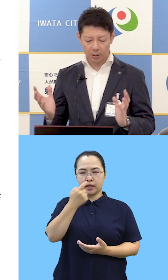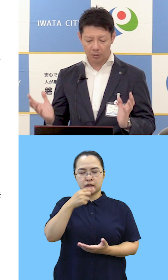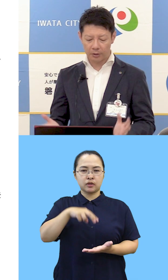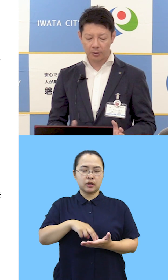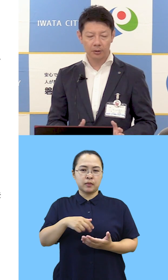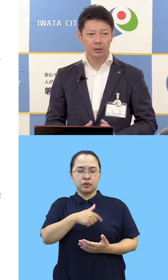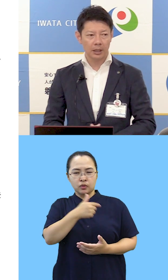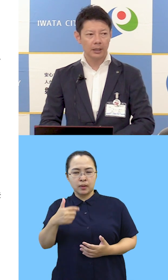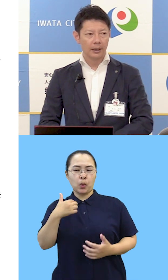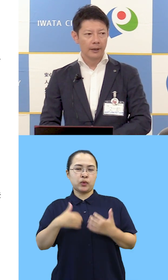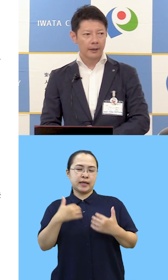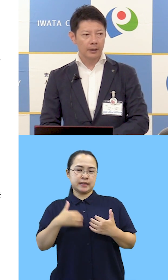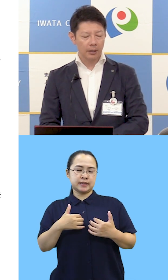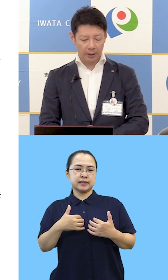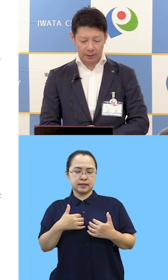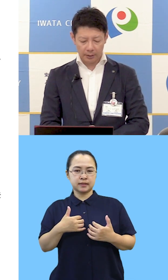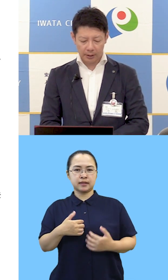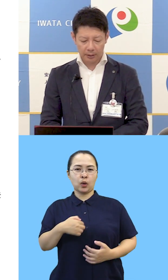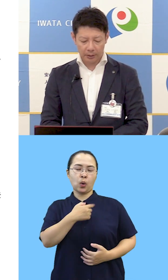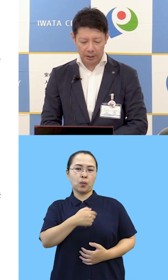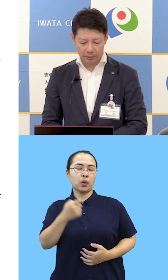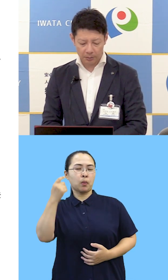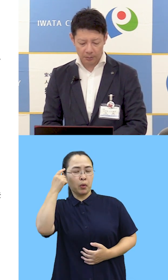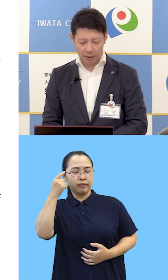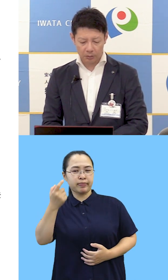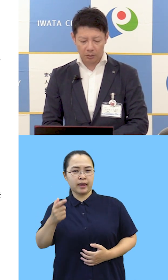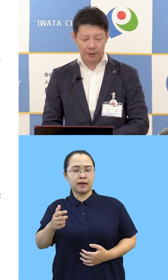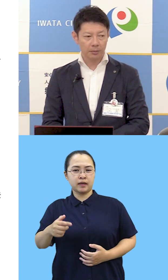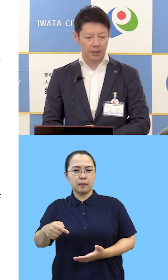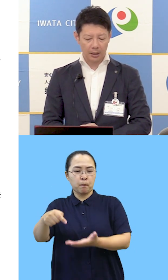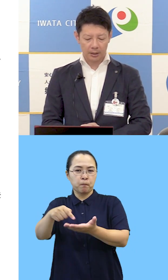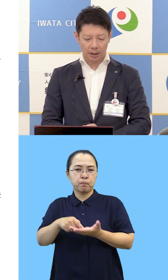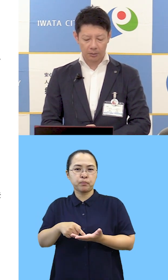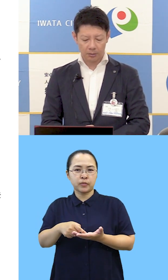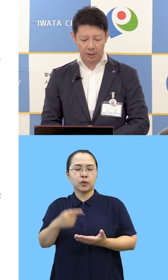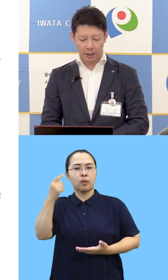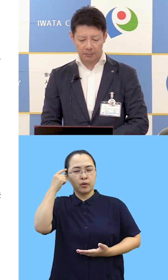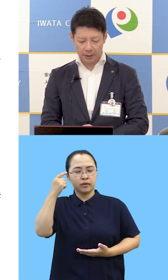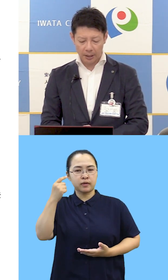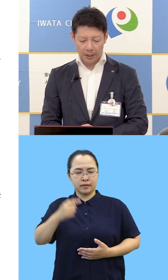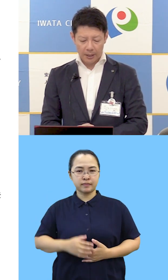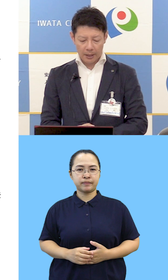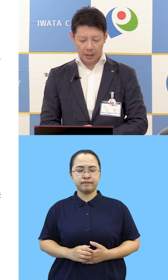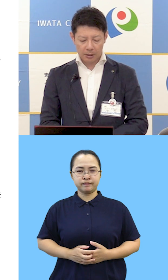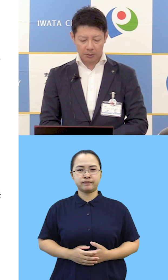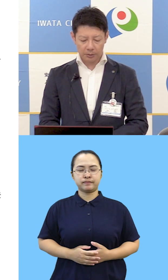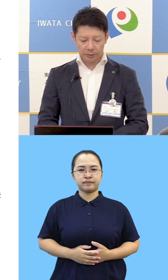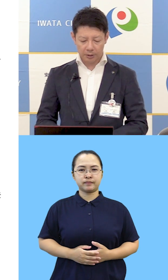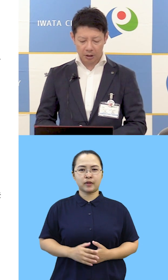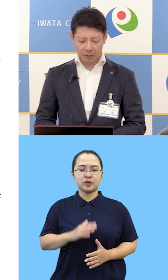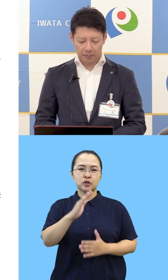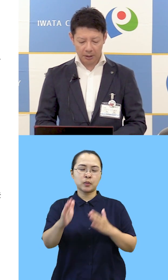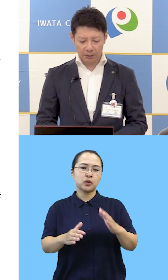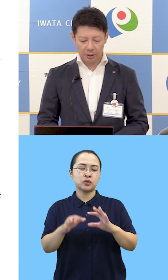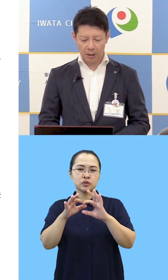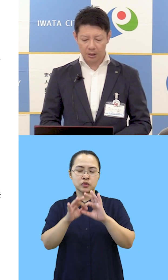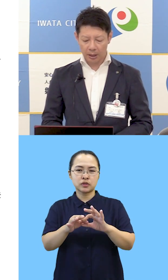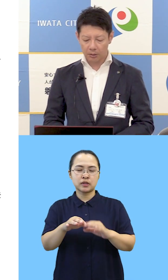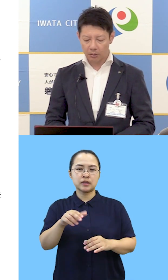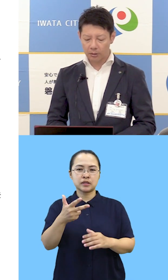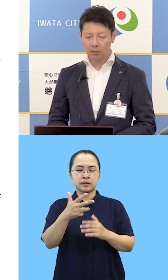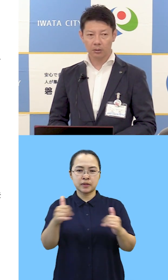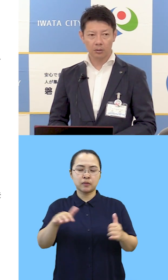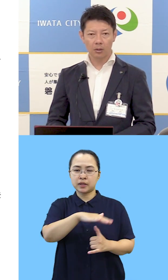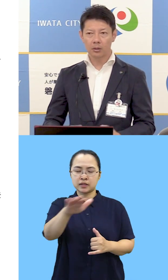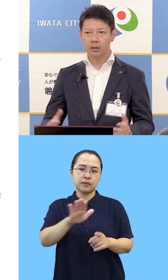、思いを持って手を挙げてくださったんだなというふうにこのコメントを見て感じたところであります。スポーツを通じて市民の皆さんを支援